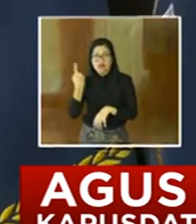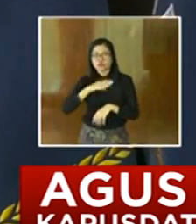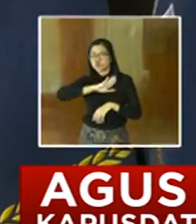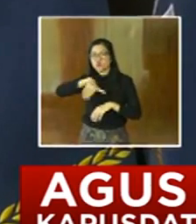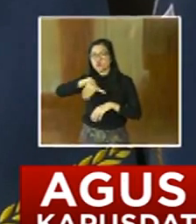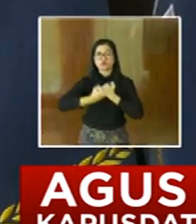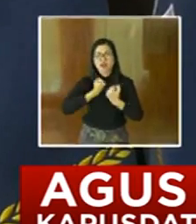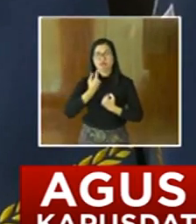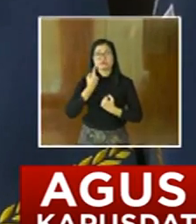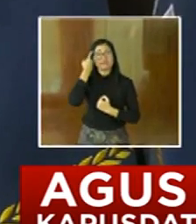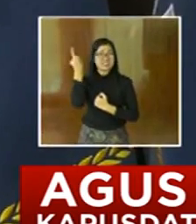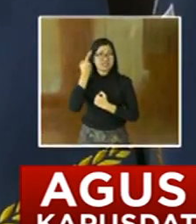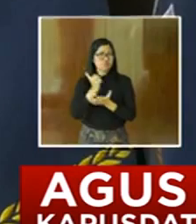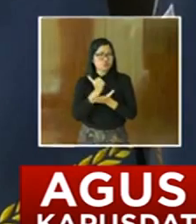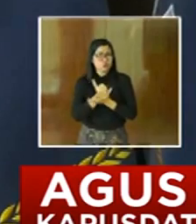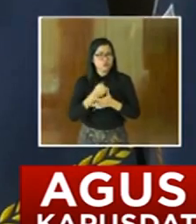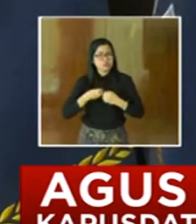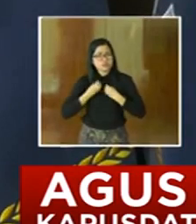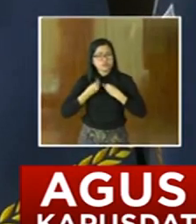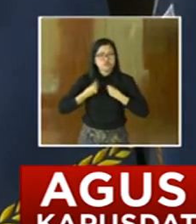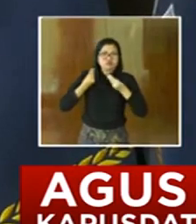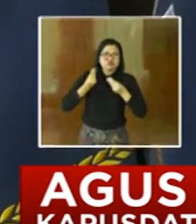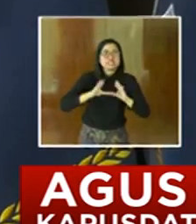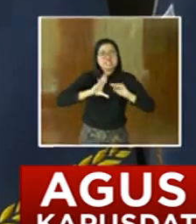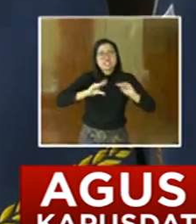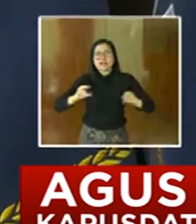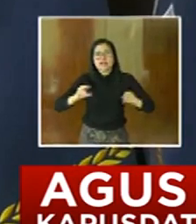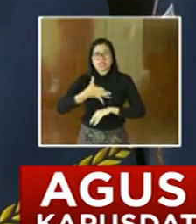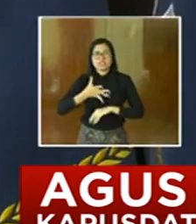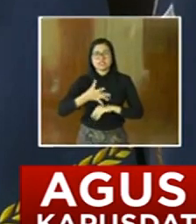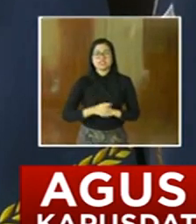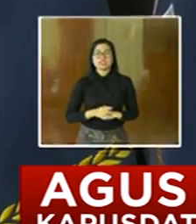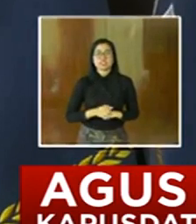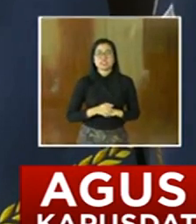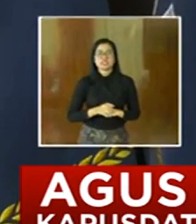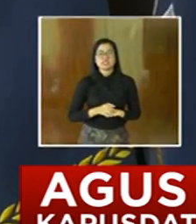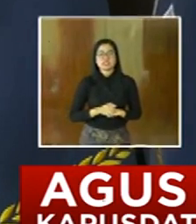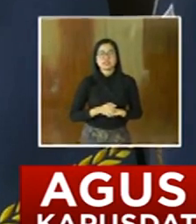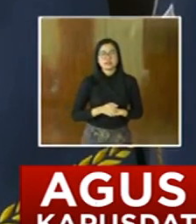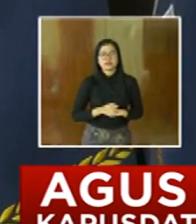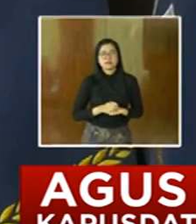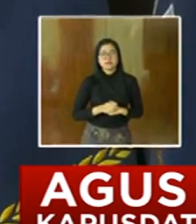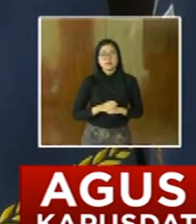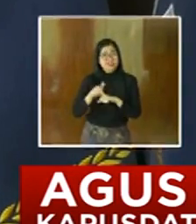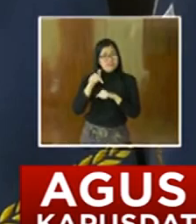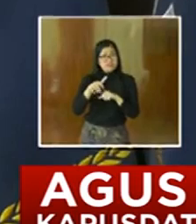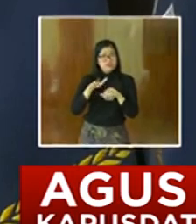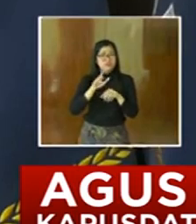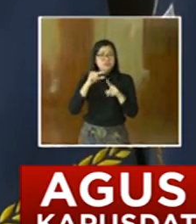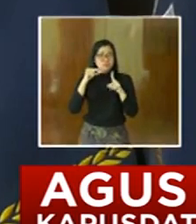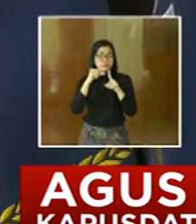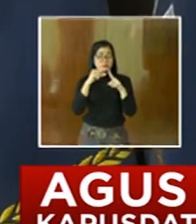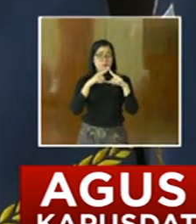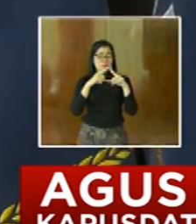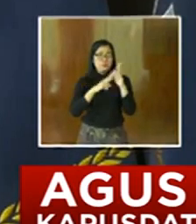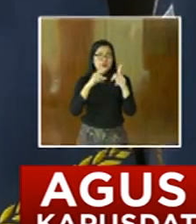pemerintah segera ada upaya dikerahkan untuk menanggulangi bencana non alam ini bencana tampan demi